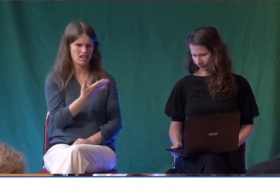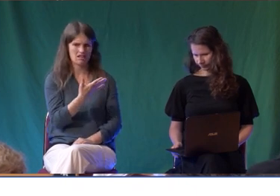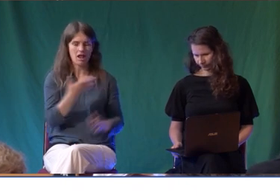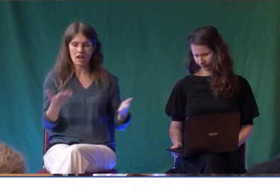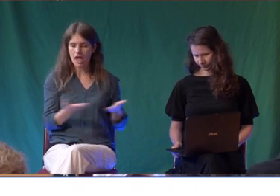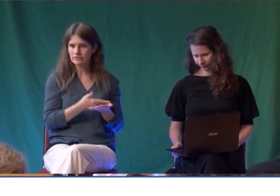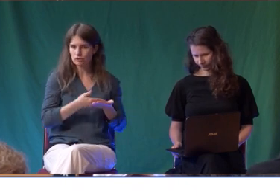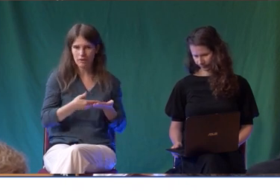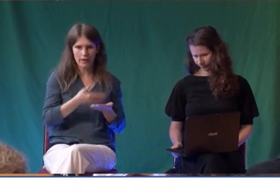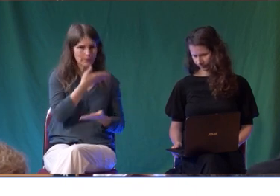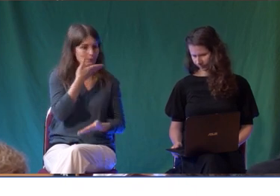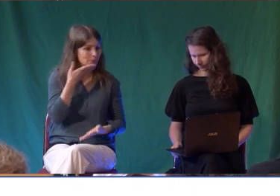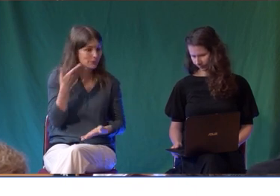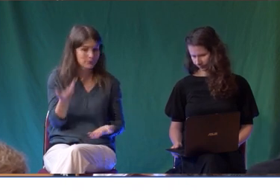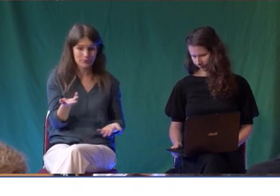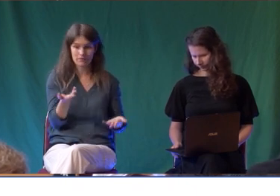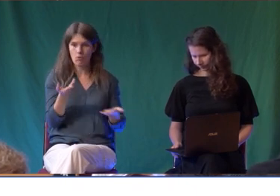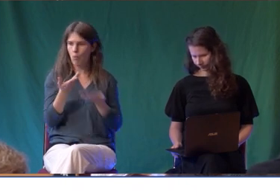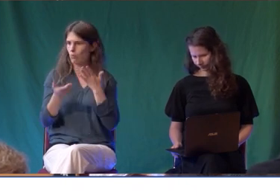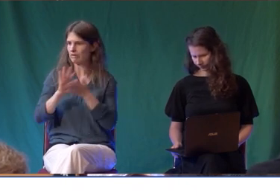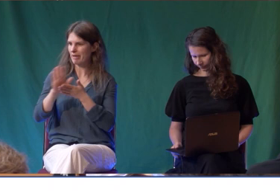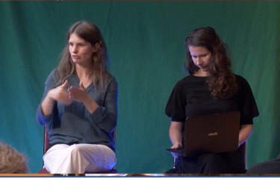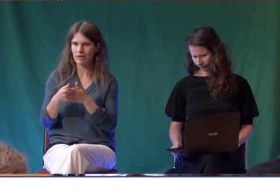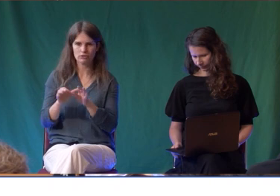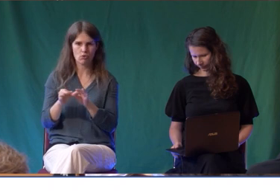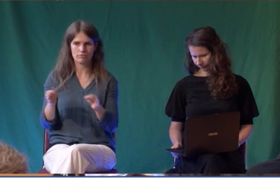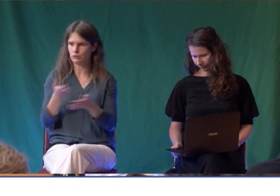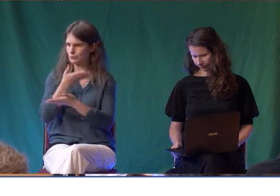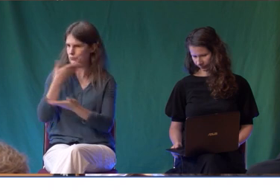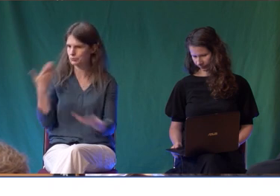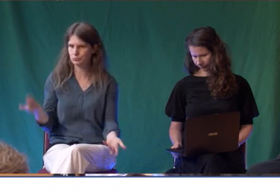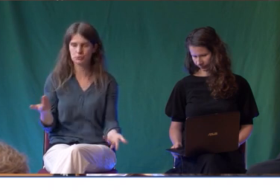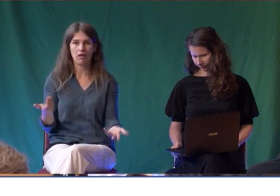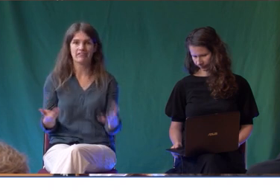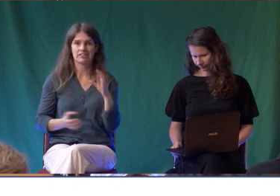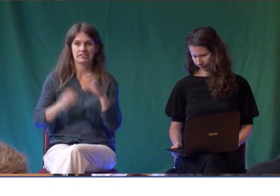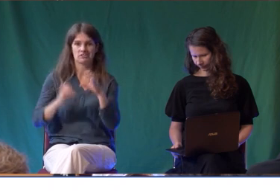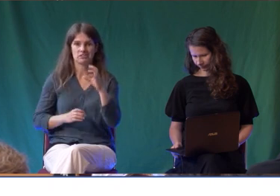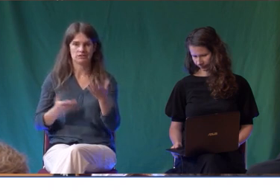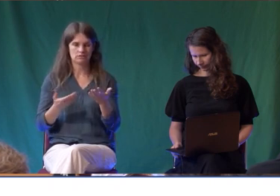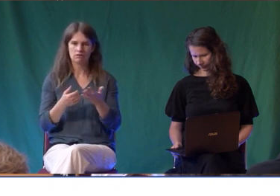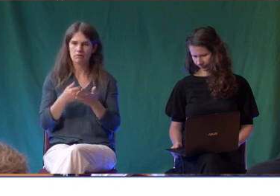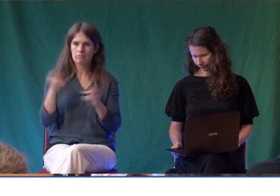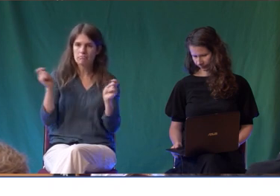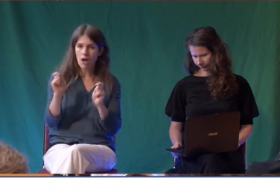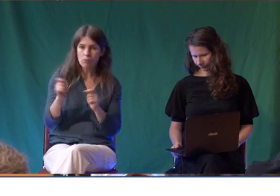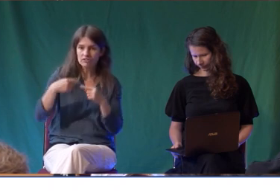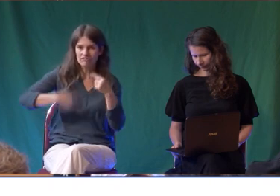leichte Sprache oder auch kein gebärdensprachdolmetschen es gibt nicht genug Pausen